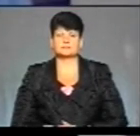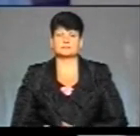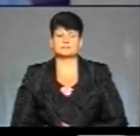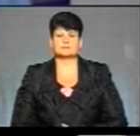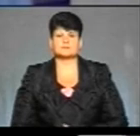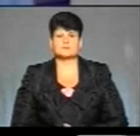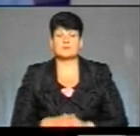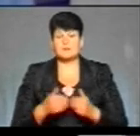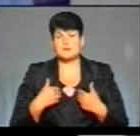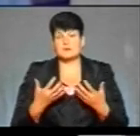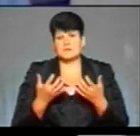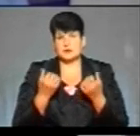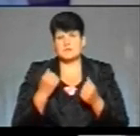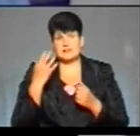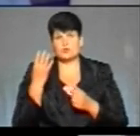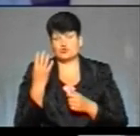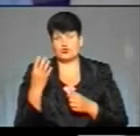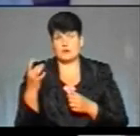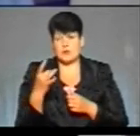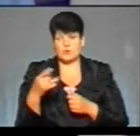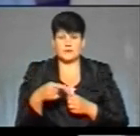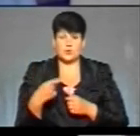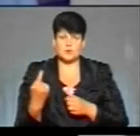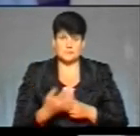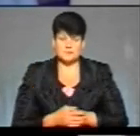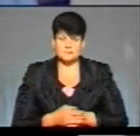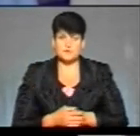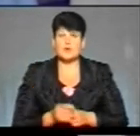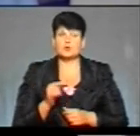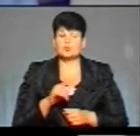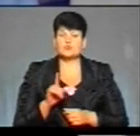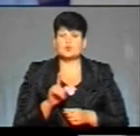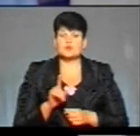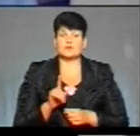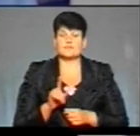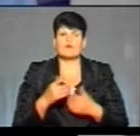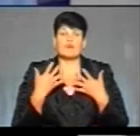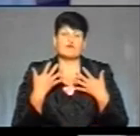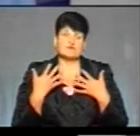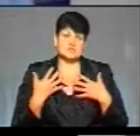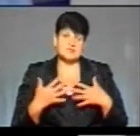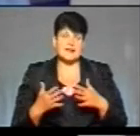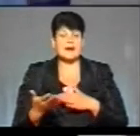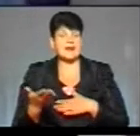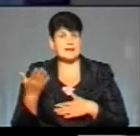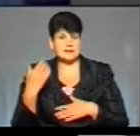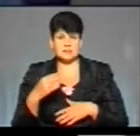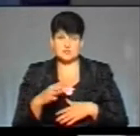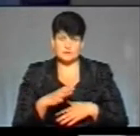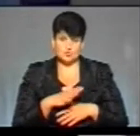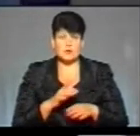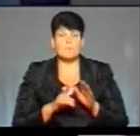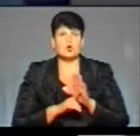Ми підтримуємо ідею 4 районів Тернопільської області. Через що? Через те, що вже раніше була проведена чи